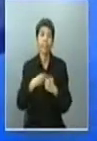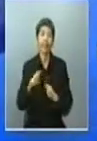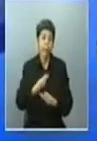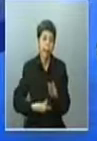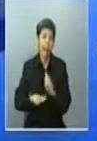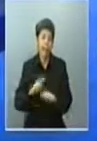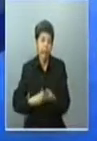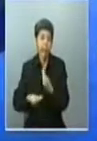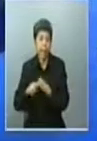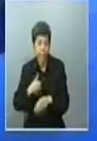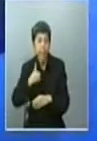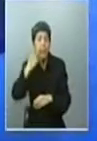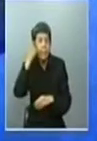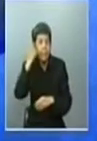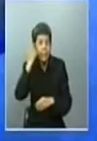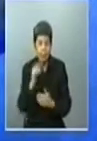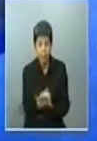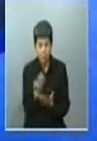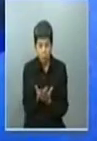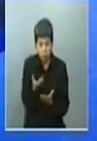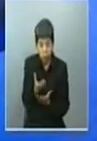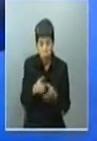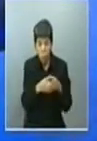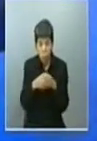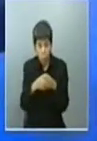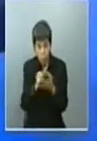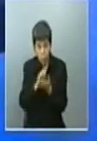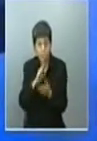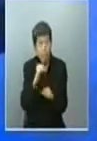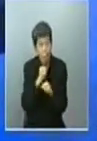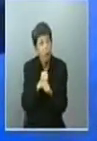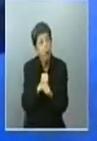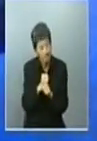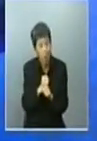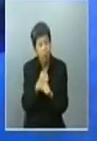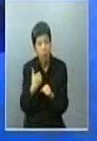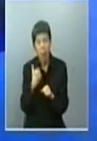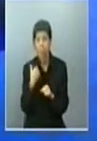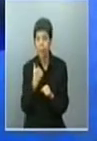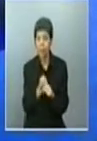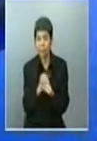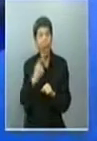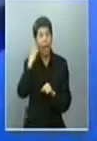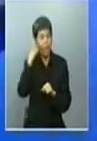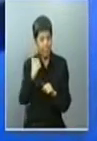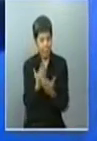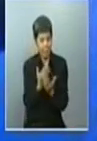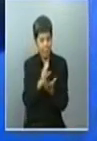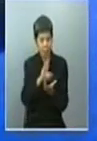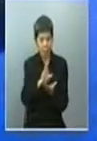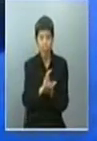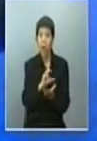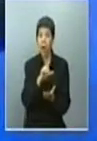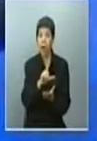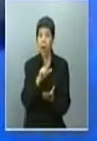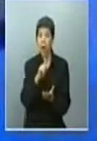พอร์ตปรับพอร์ตกันบ้างนะคะส่วนนักลงทุนในกลุ่มสถาบันเริ่มมีการปรับพอร์ตบ้างค่ะหลังจากที่คาดการว่ากองทุน LTF IMF